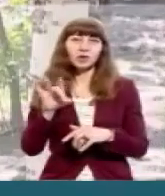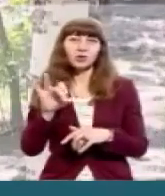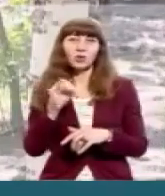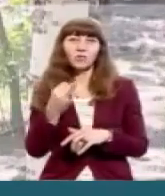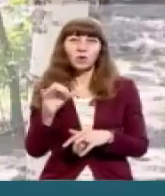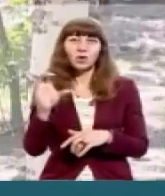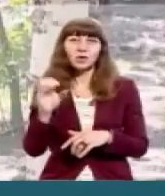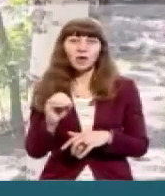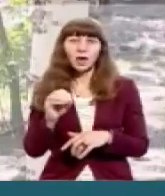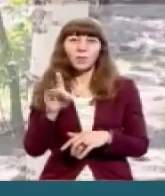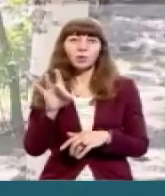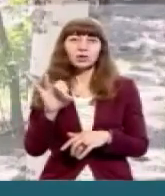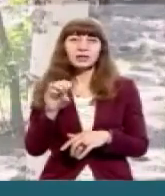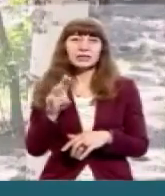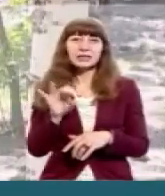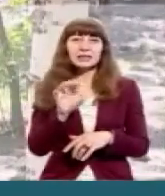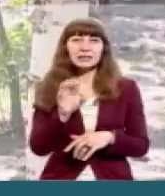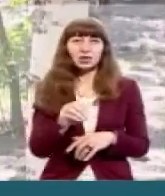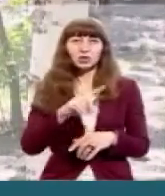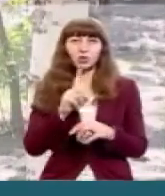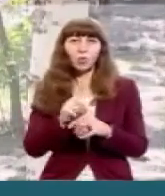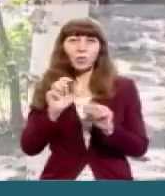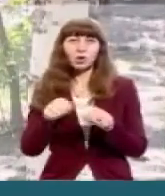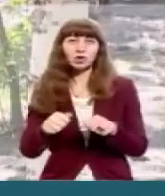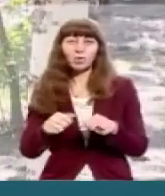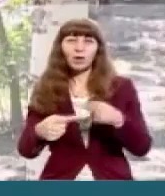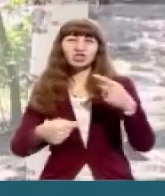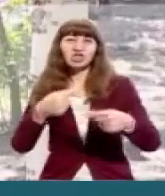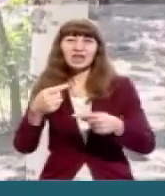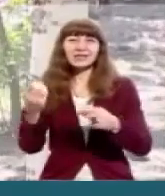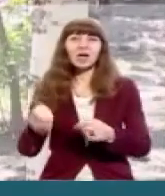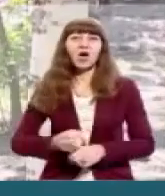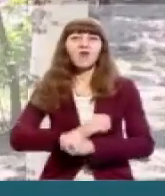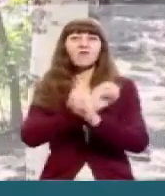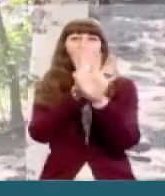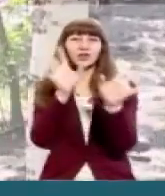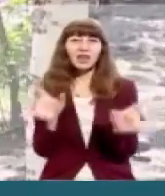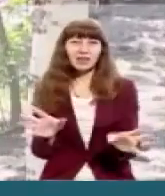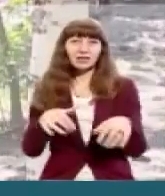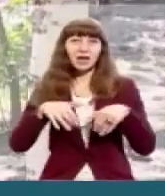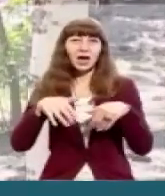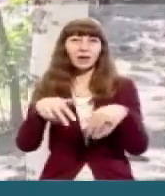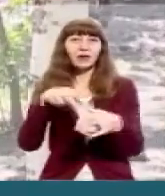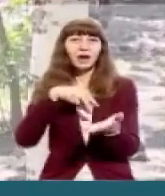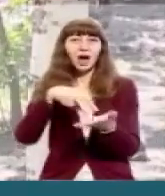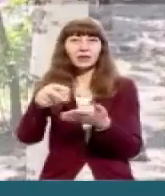то есть для безопасности, то есть на этом фонтане, как полагается, будет много детей, и